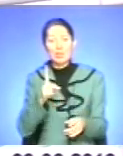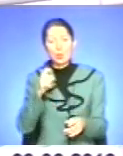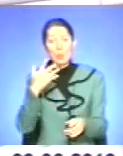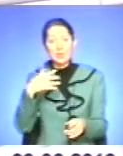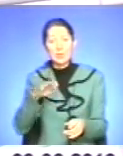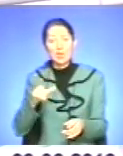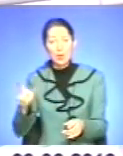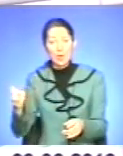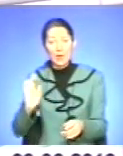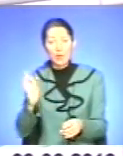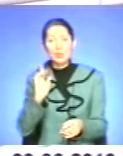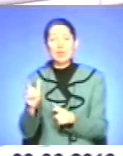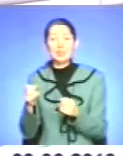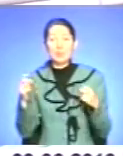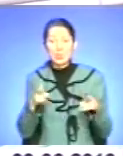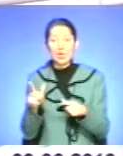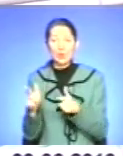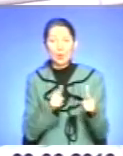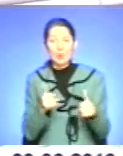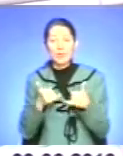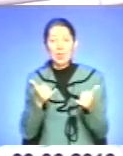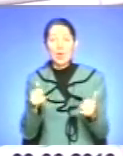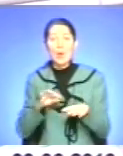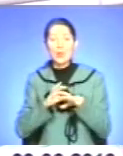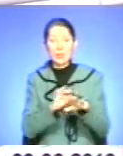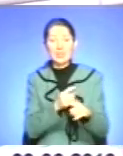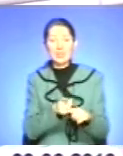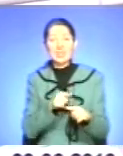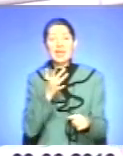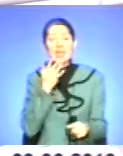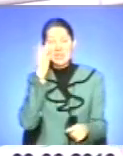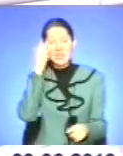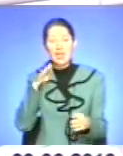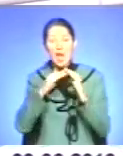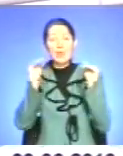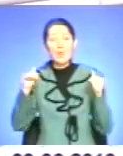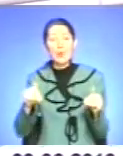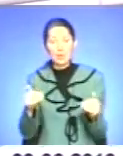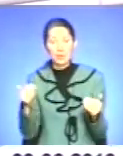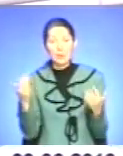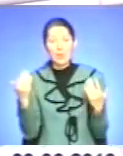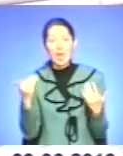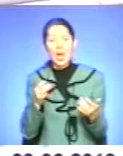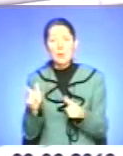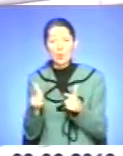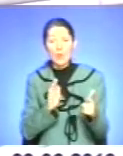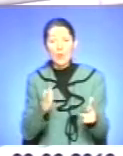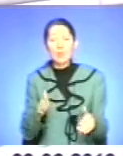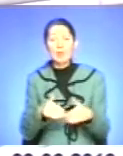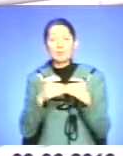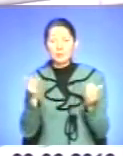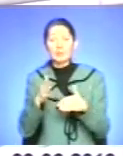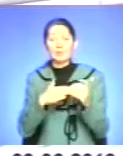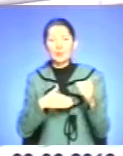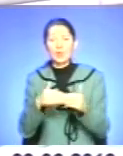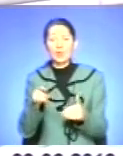були спеціально підготовлені для проведення цих літніх таборів. Ну, підготовка була досить ширококваліфікаційною,